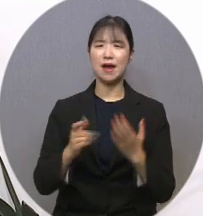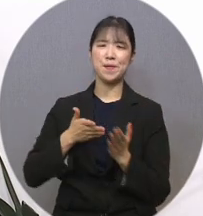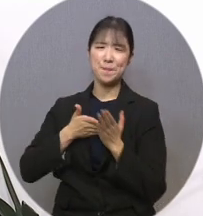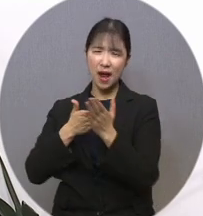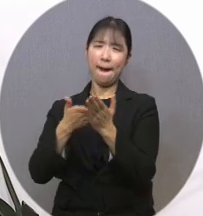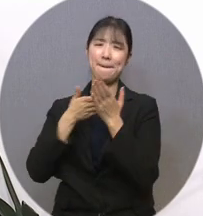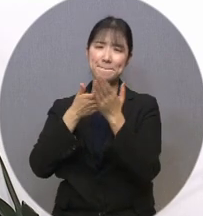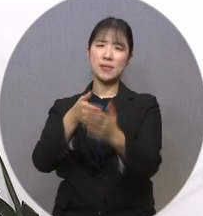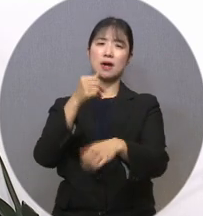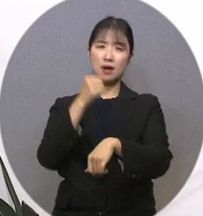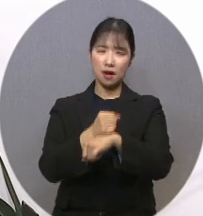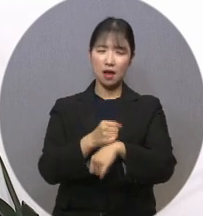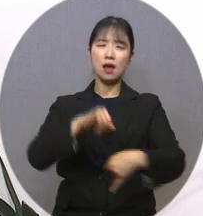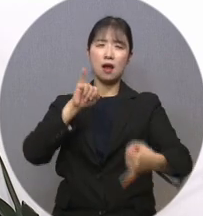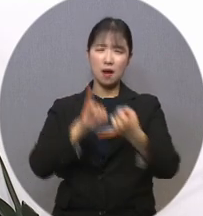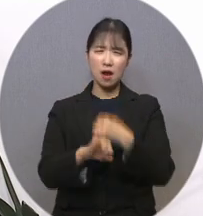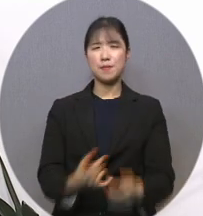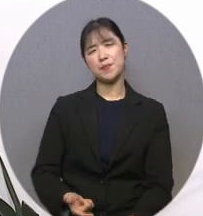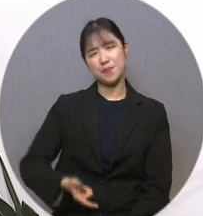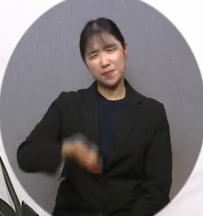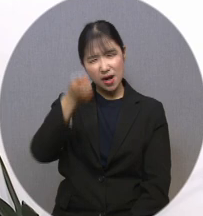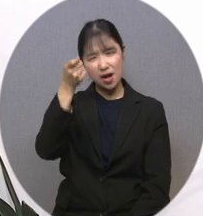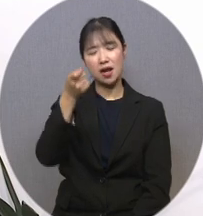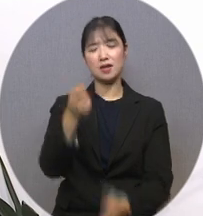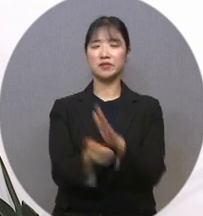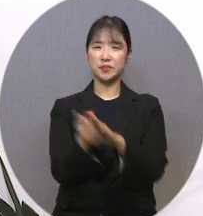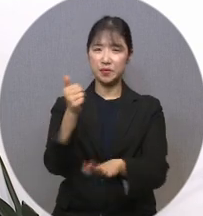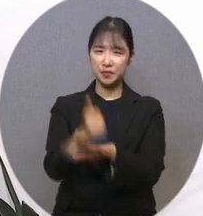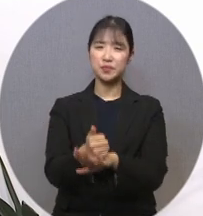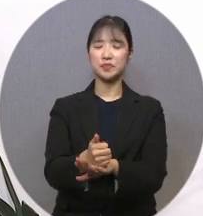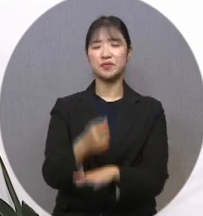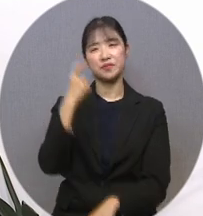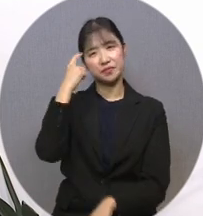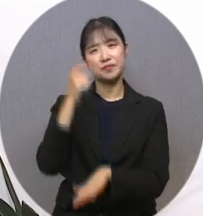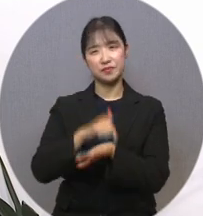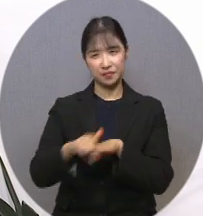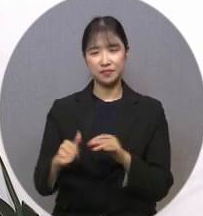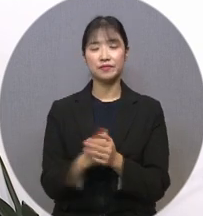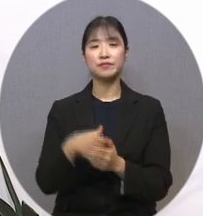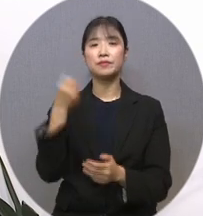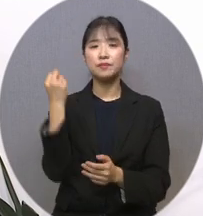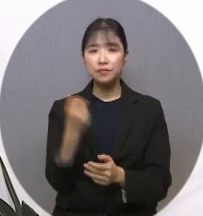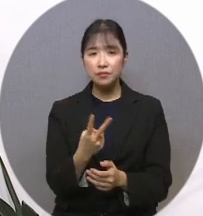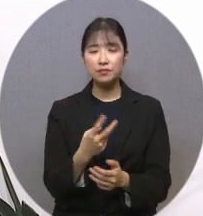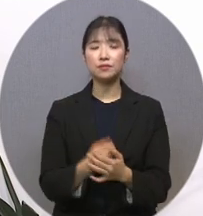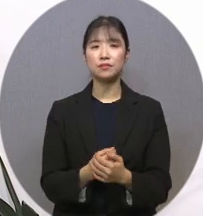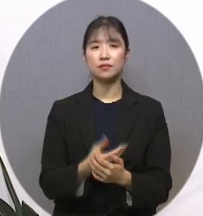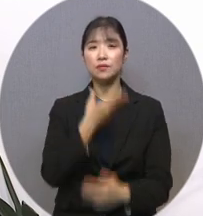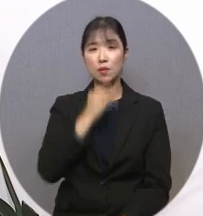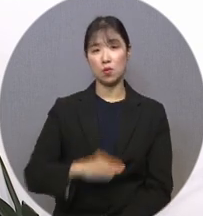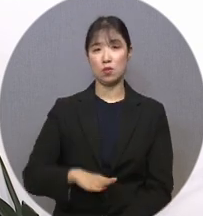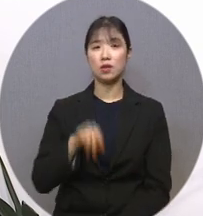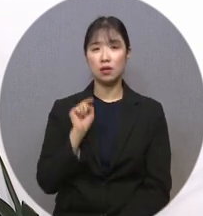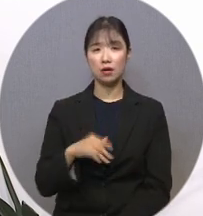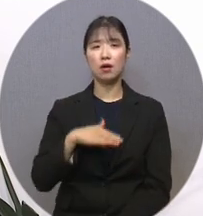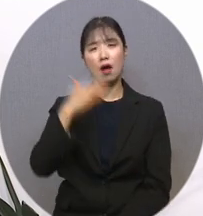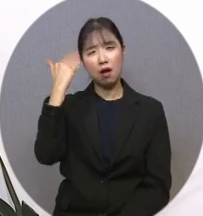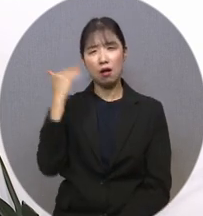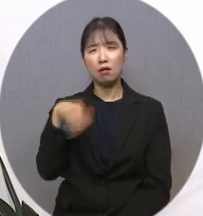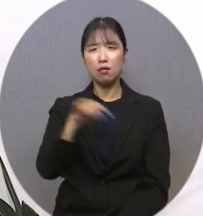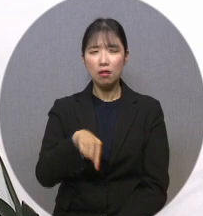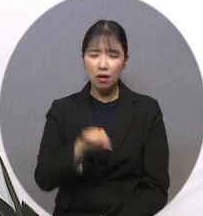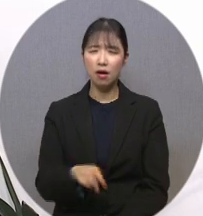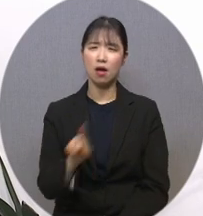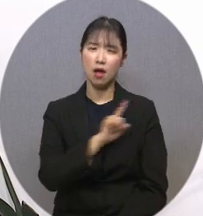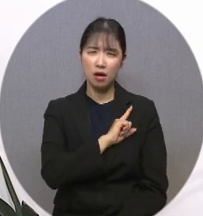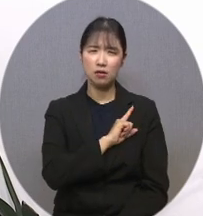해서 이것이 반드시 조기에 이루어지도록 할 생각입니다. 이뿐만 아니라 그 복지는 우리나라에